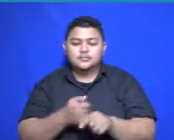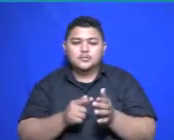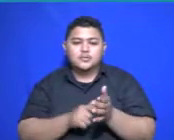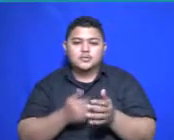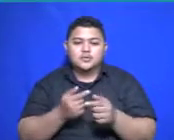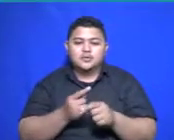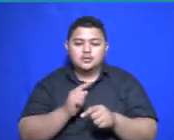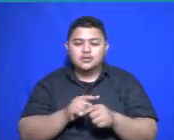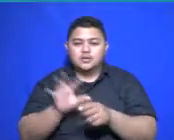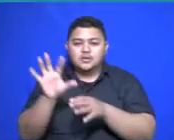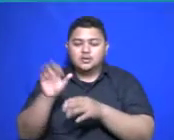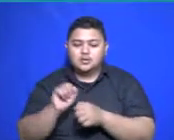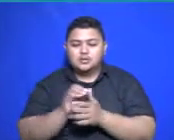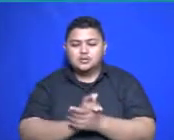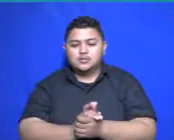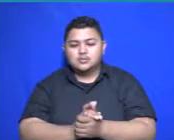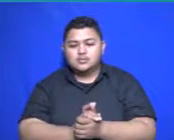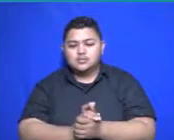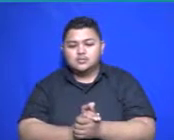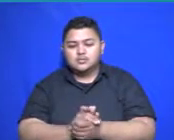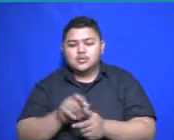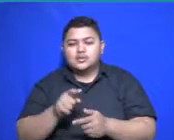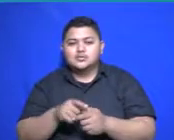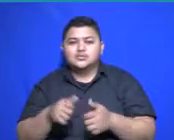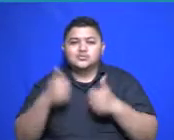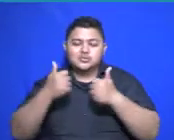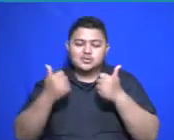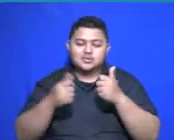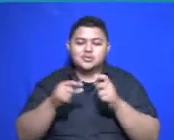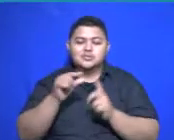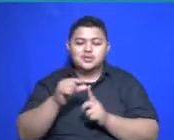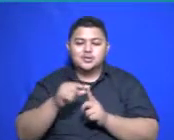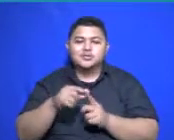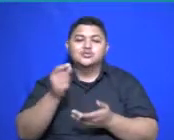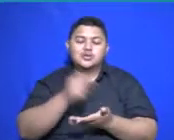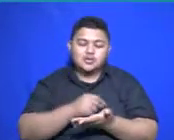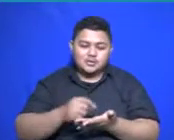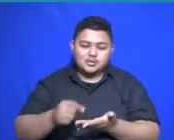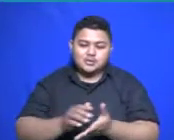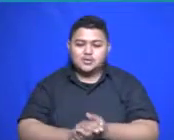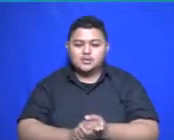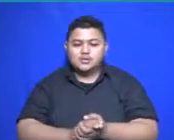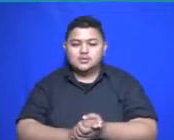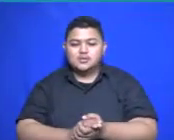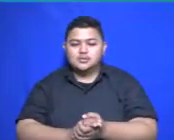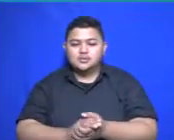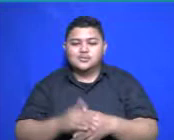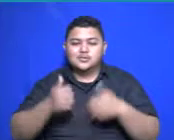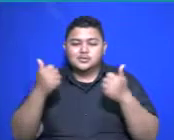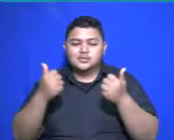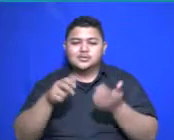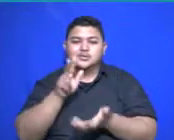Yang pertama tentunya sukses dari pelaksanaan, yang kedua sukses administrasi, yang ketiga sukses